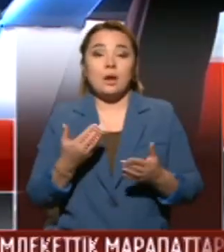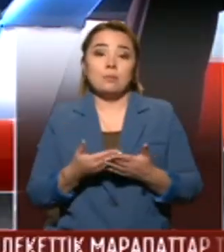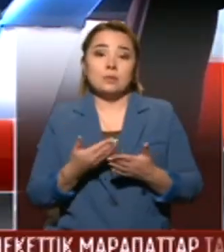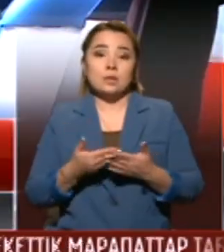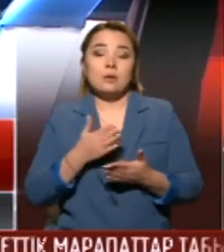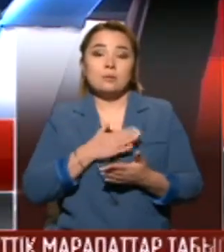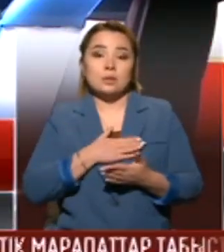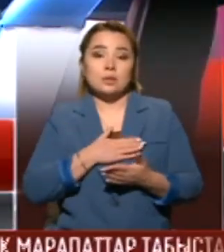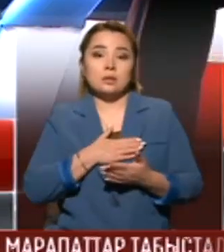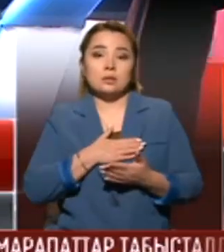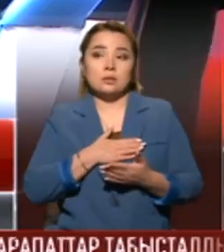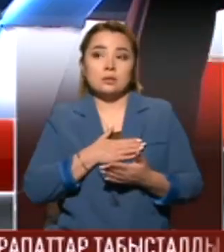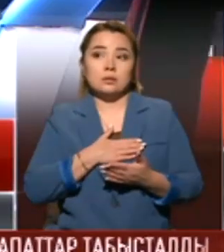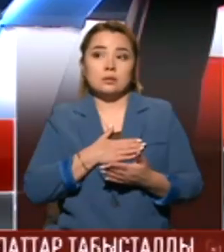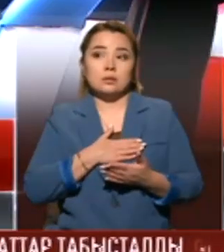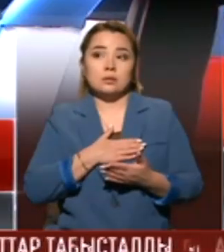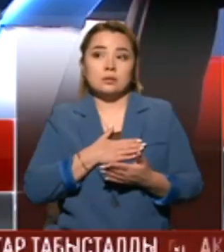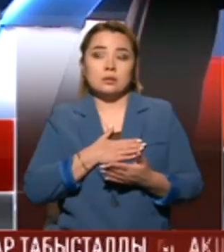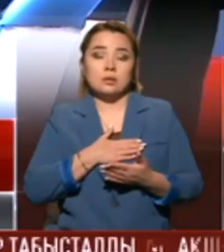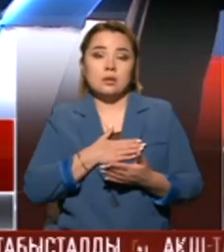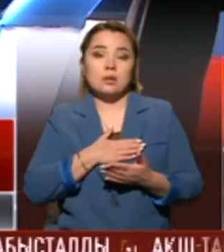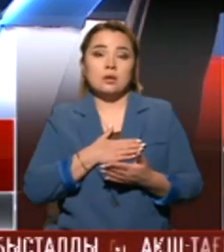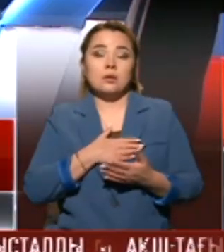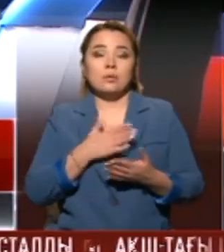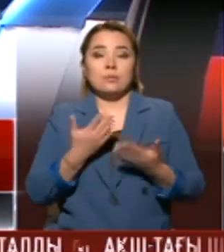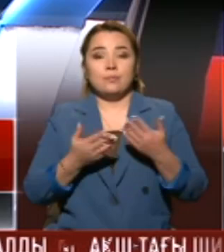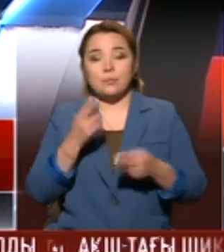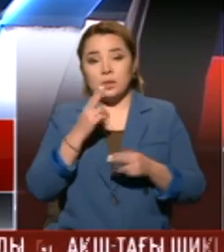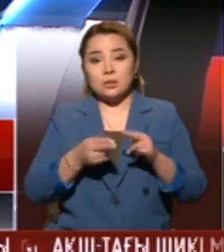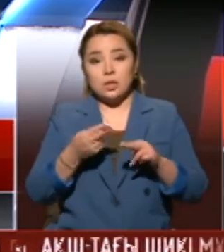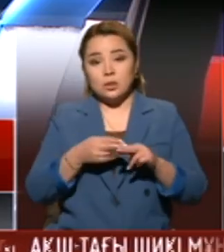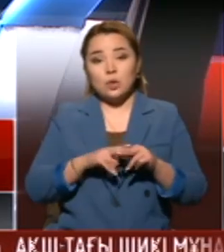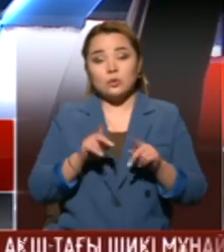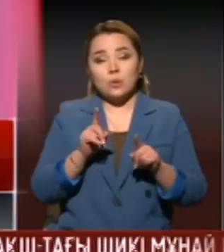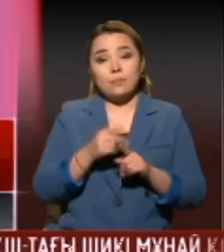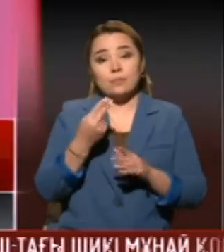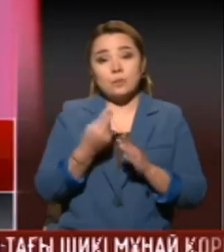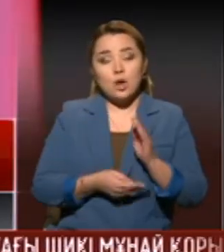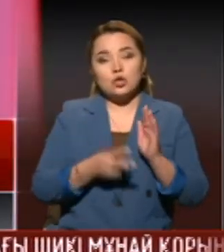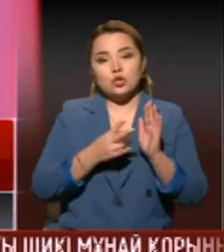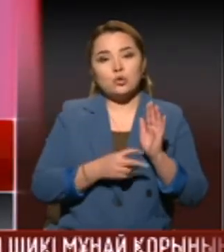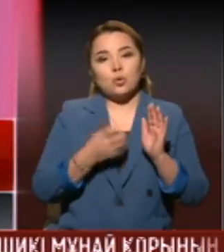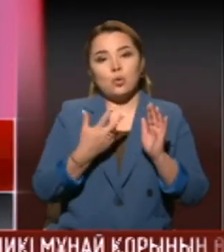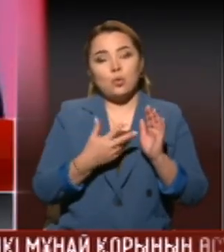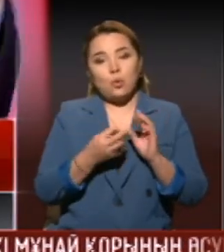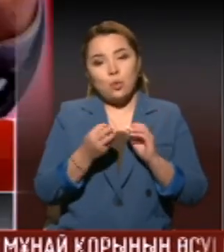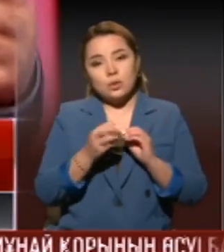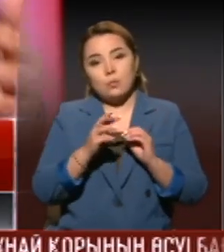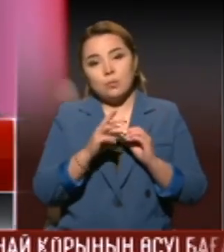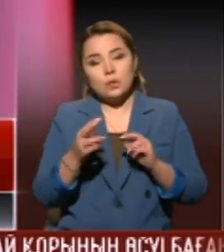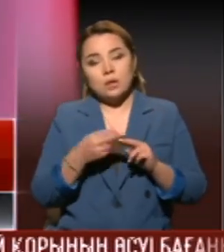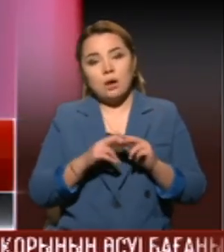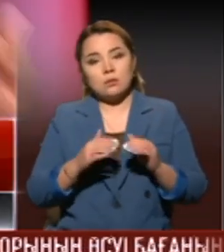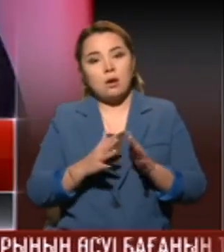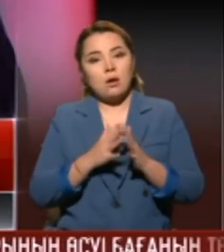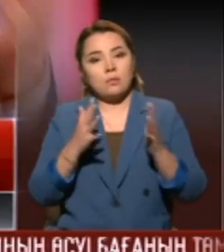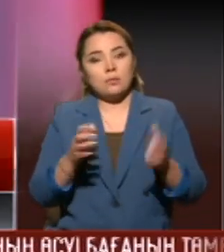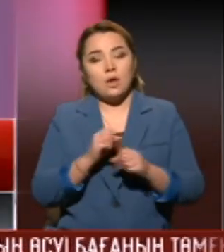Мысалы біз ұсынсақ, біздің қорымызда 730 миллионнан аспау керек, ал екінші қорда